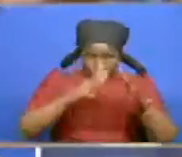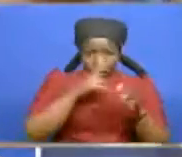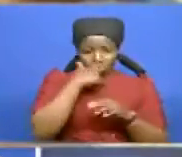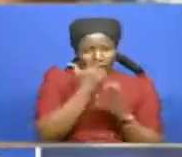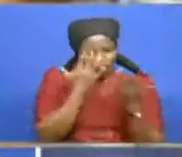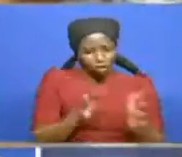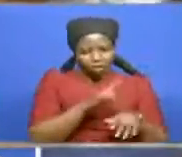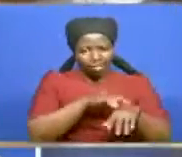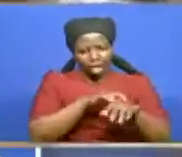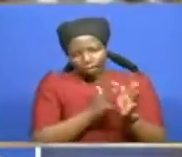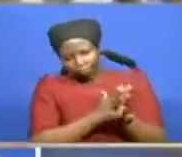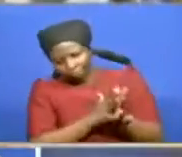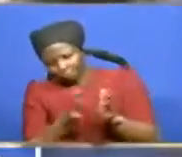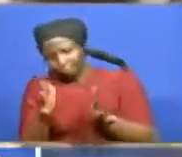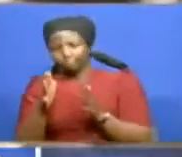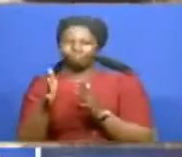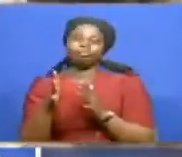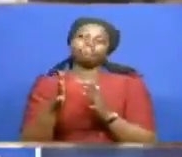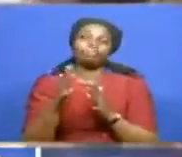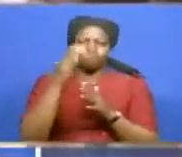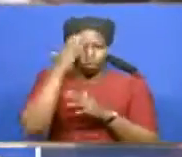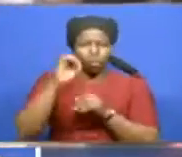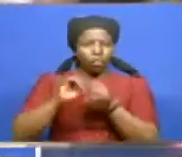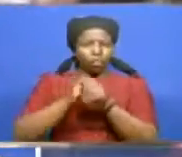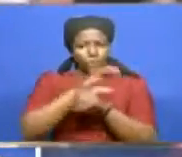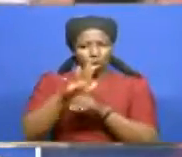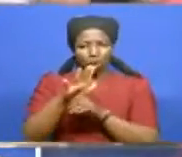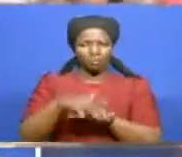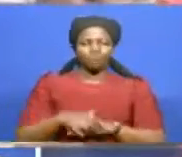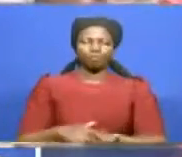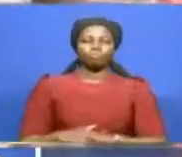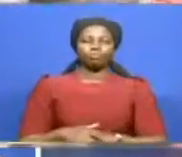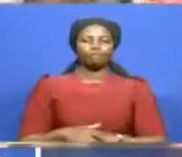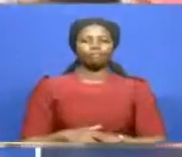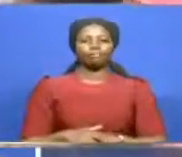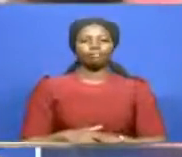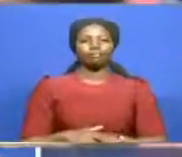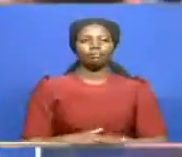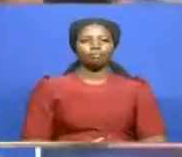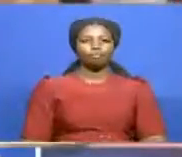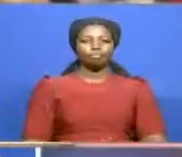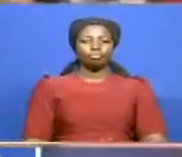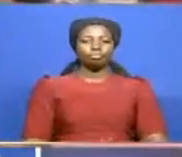COVID-19. Nikiripotia Darubini ya Channel 1 kutoka kaunti ya Mombasa, mimi ni Michael Mwandiga.